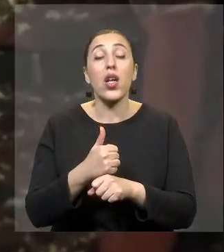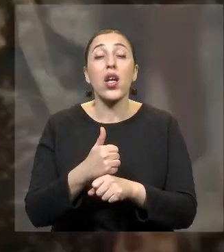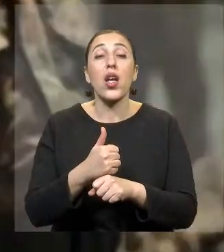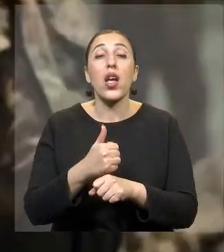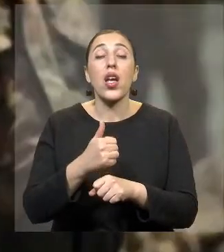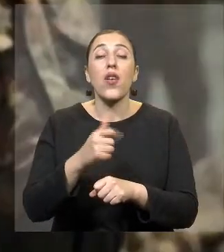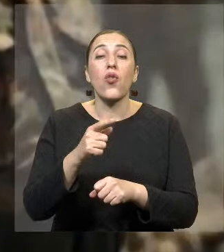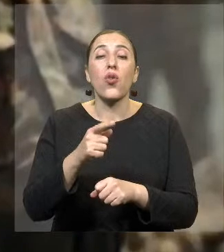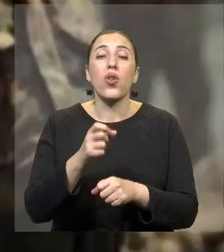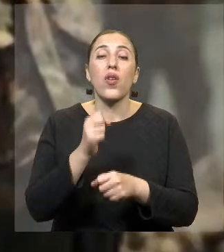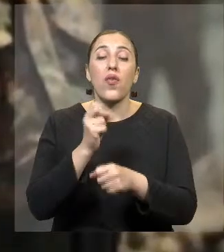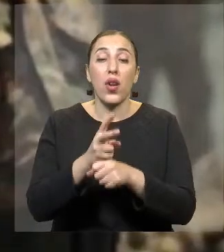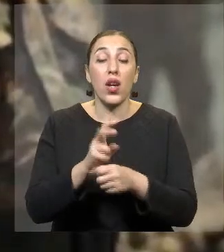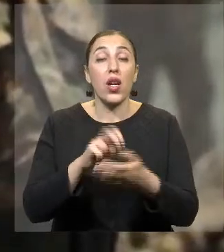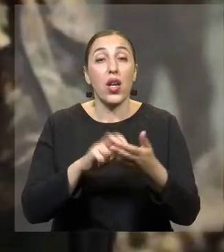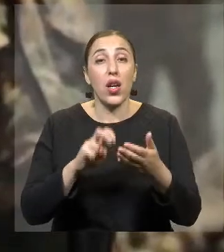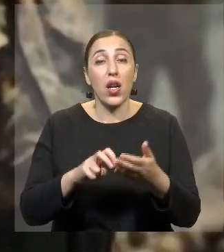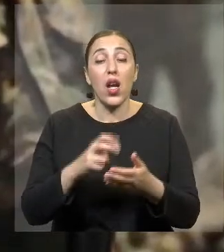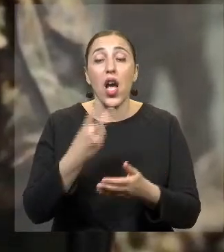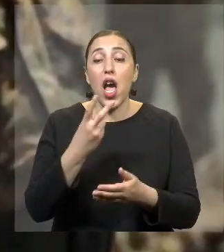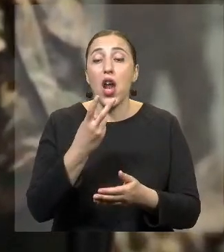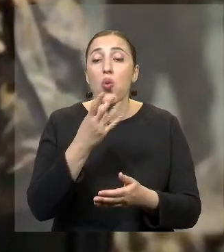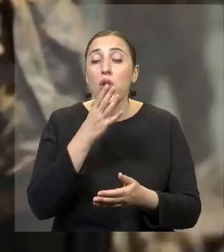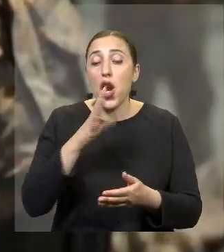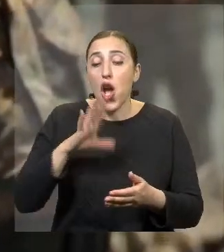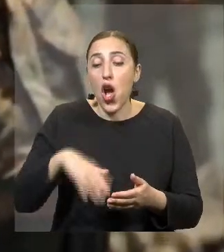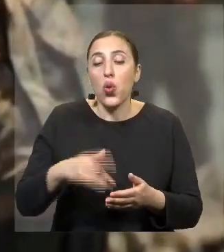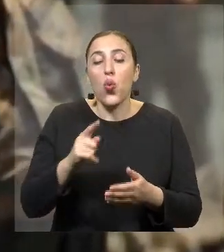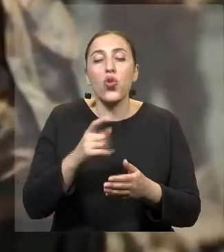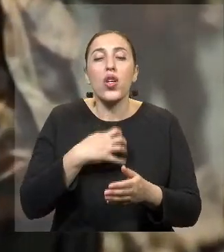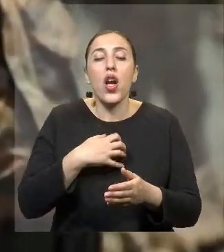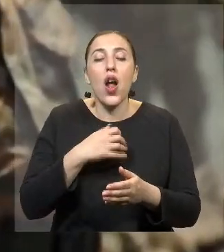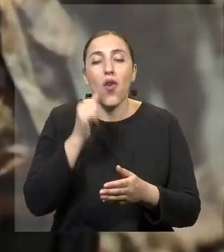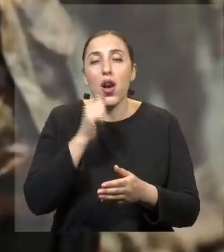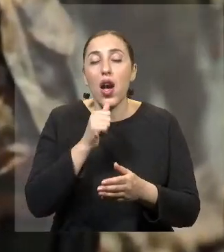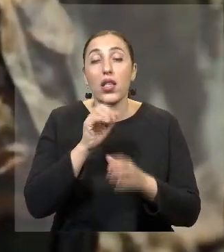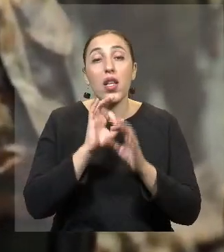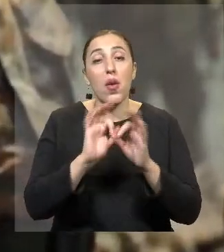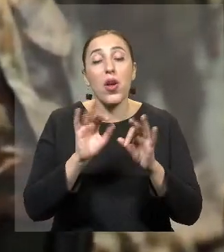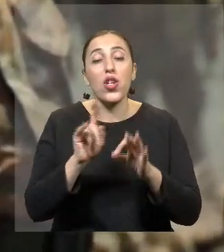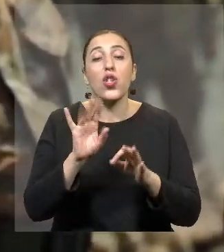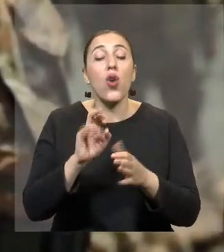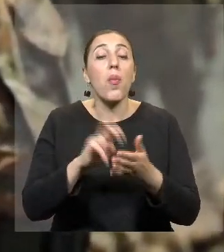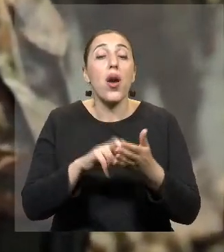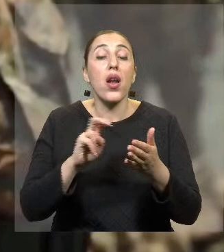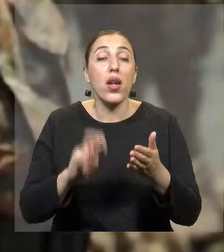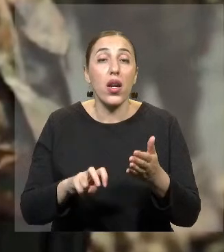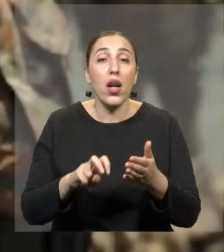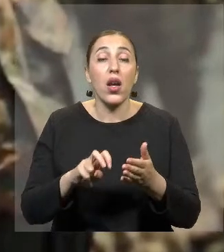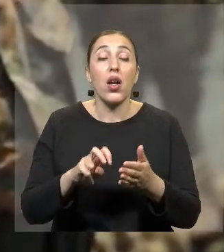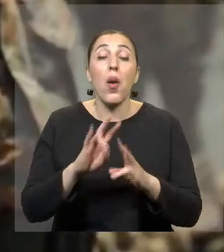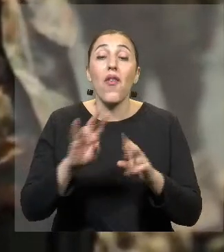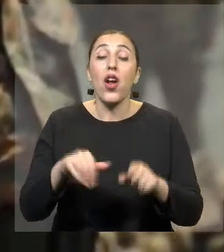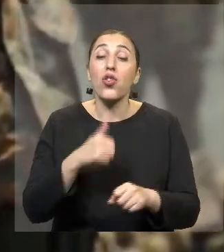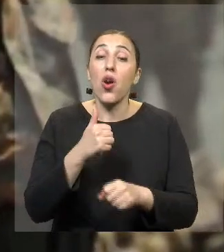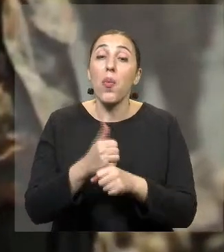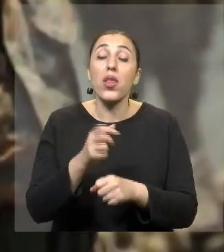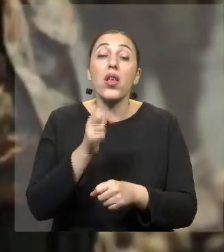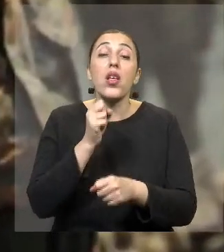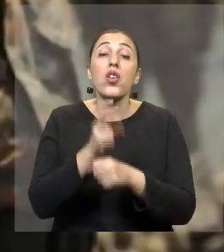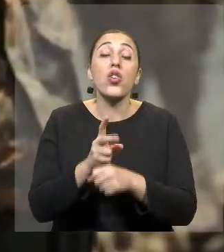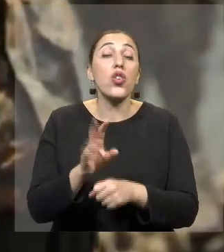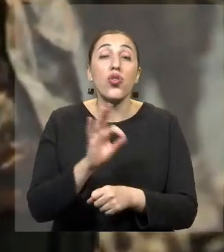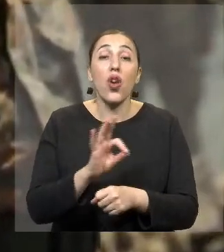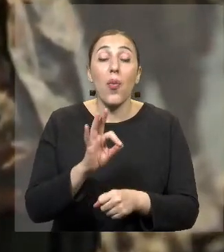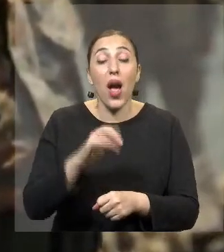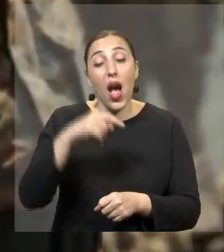Երկու տարիանց որոշ պակագծեր է բացել իր պաշտոնանկության պատճարների մասին, մնդելով թե վարճապետ նիրեն պաշտոնից ազատել է